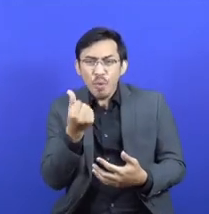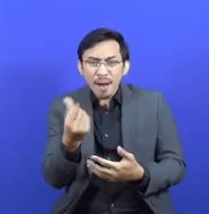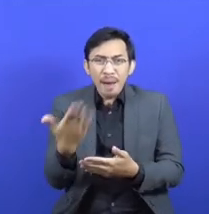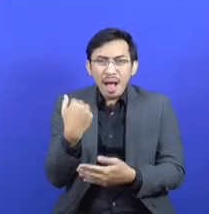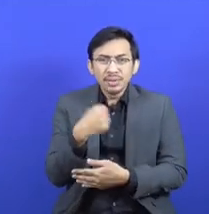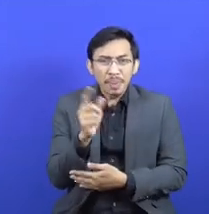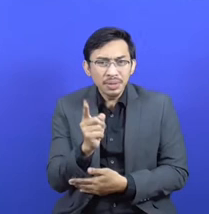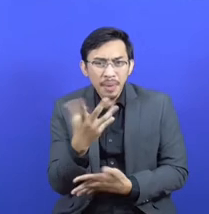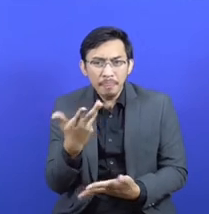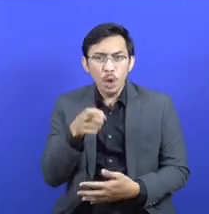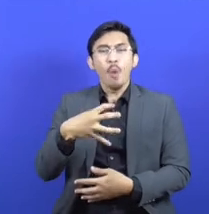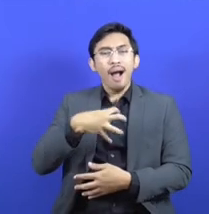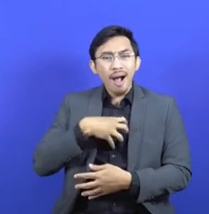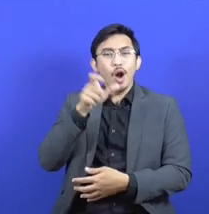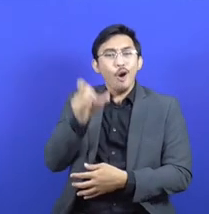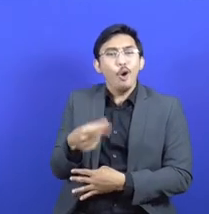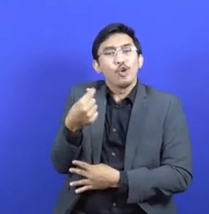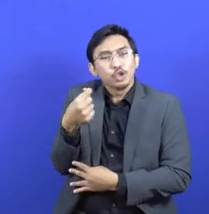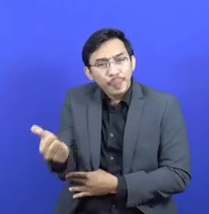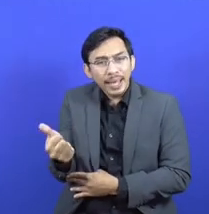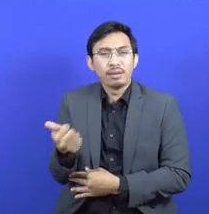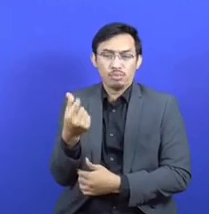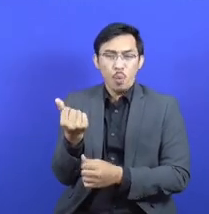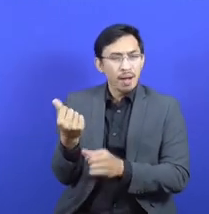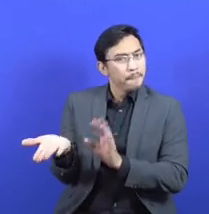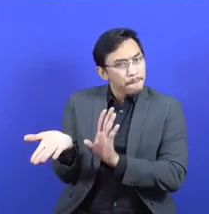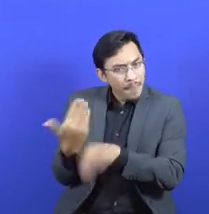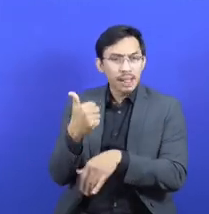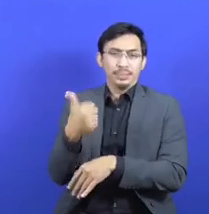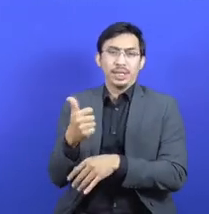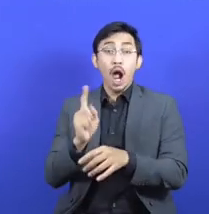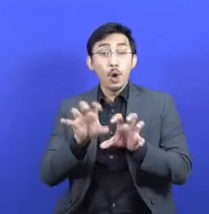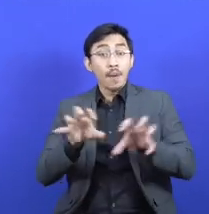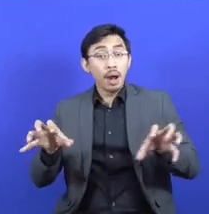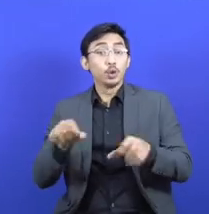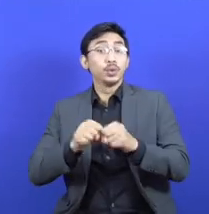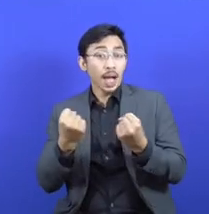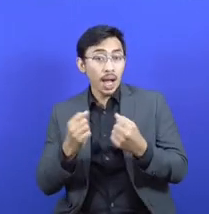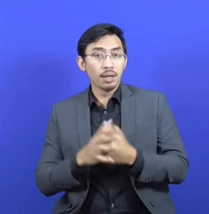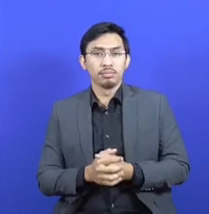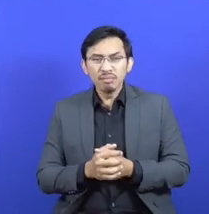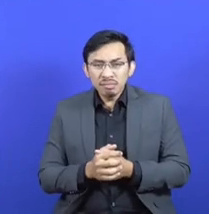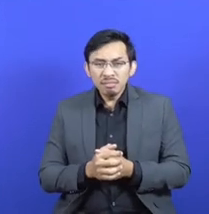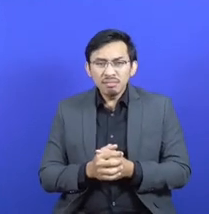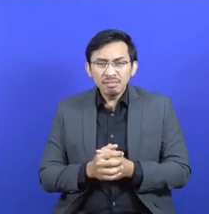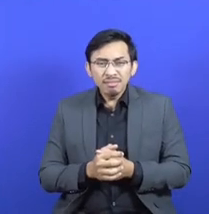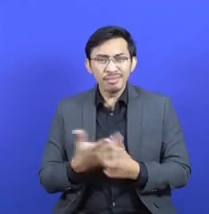nggak bisa minta uang balik? Bukannya itu hak konsumen untuk dapat uang balik jika barangnya